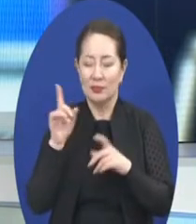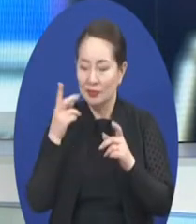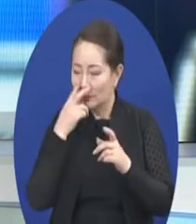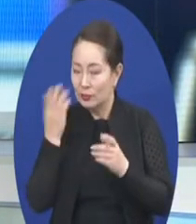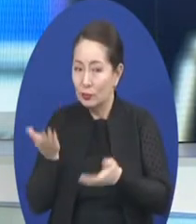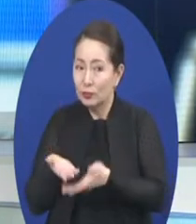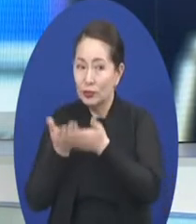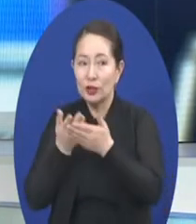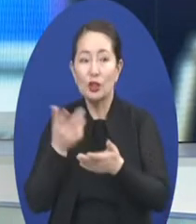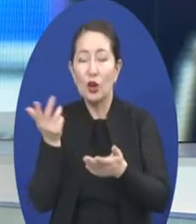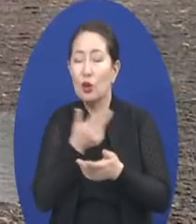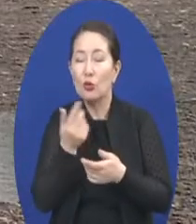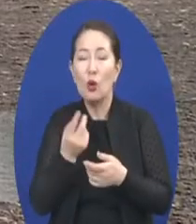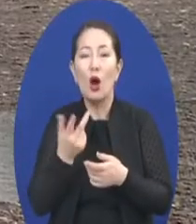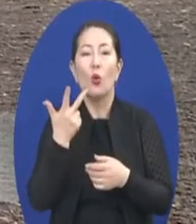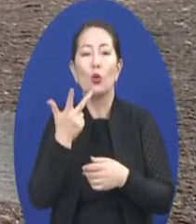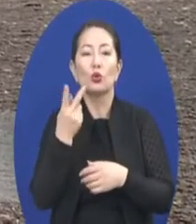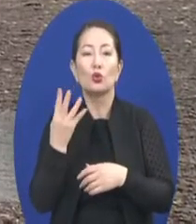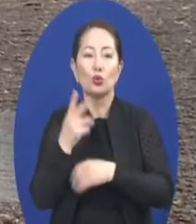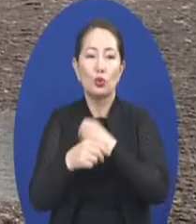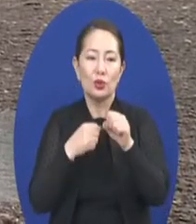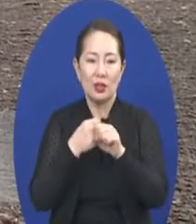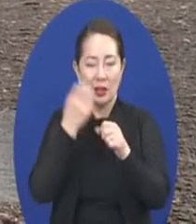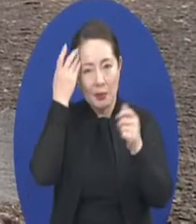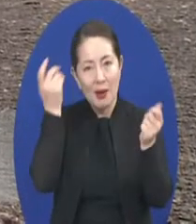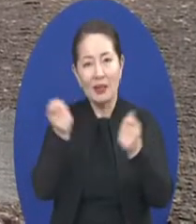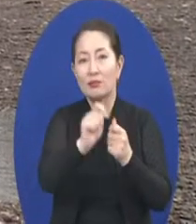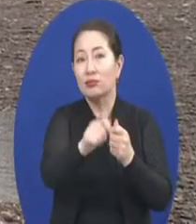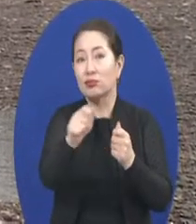хүнжилтэл мал маллаж байна.